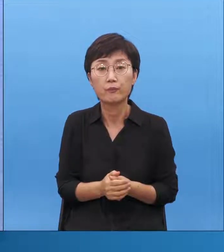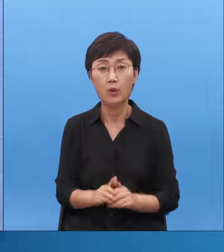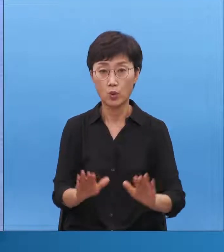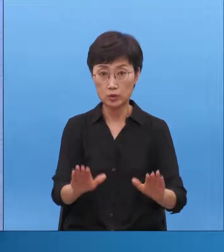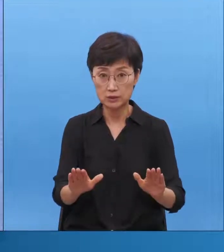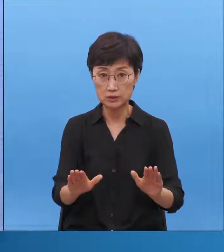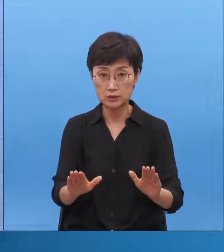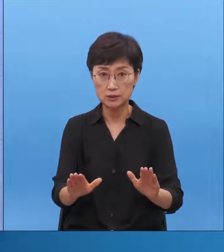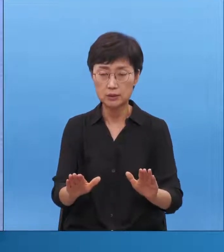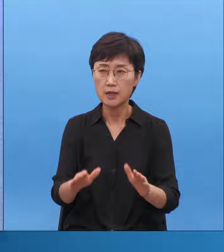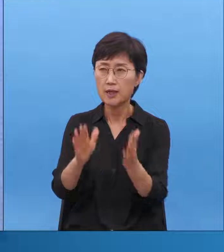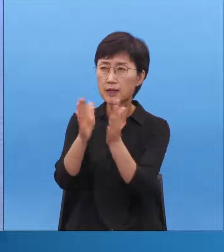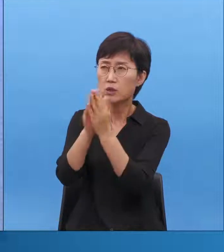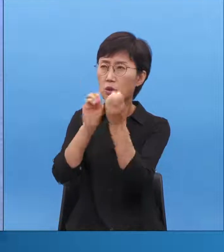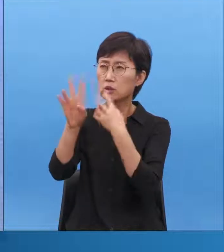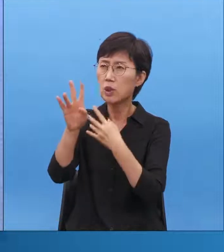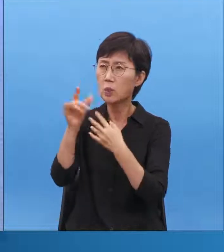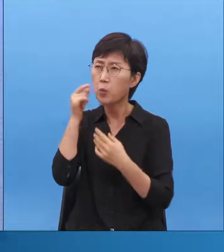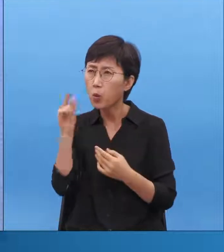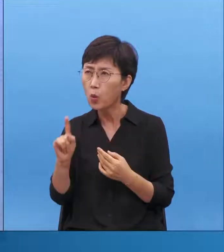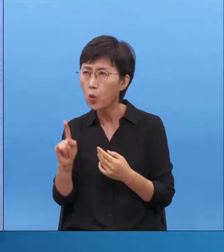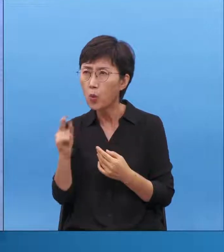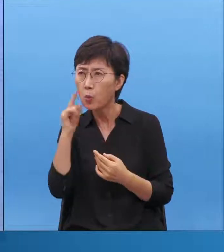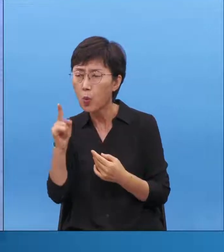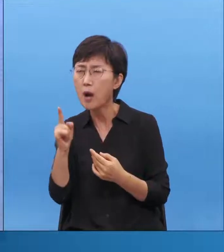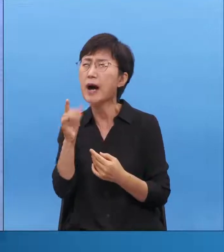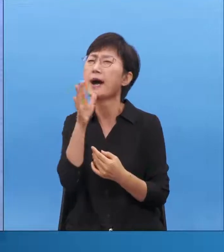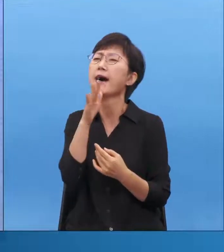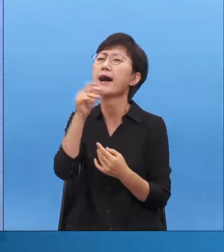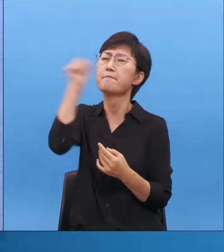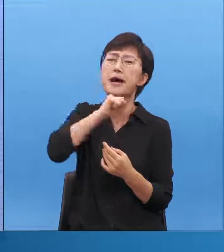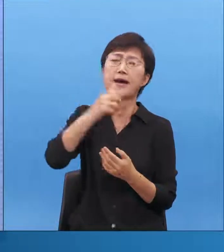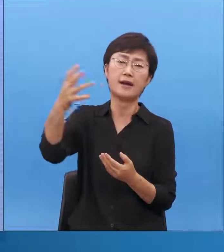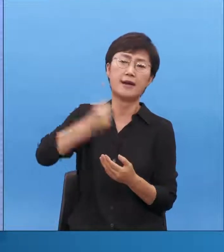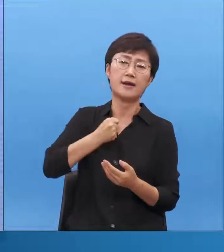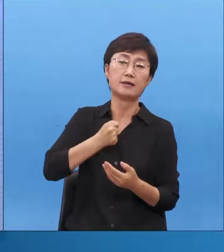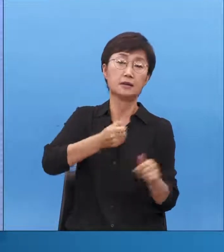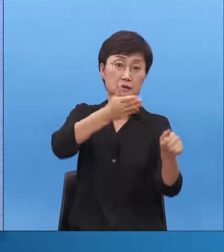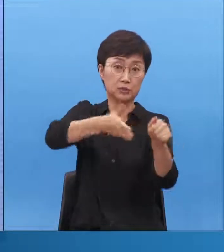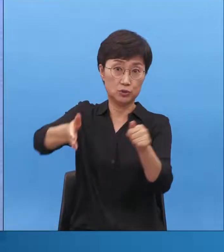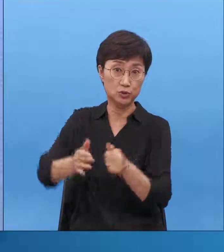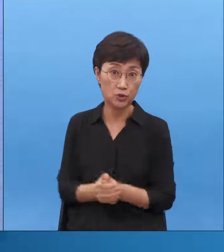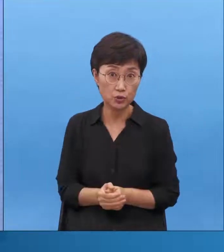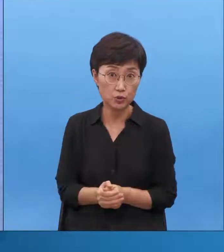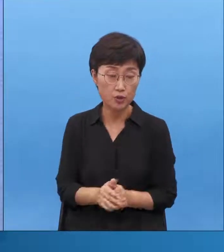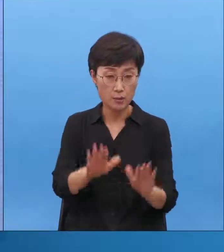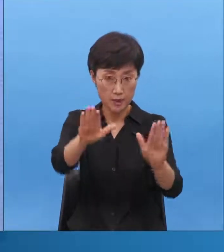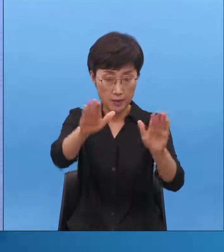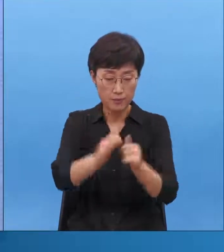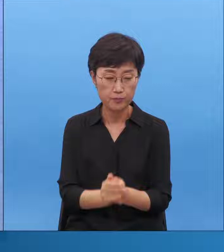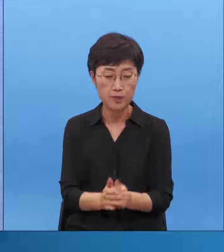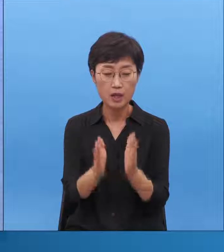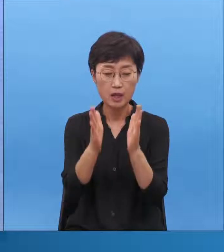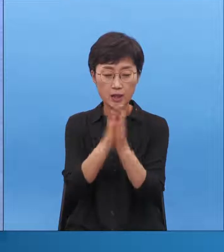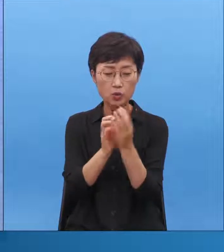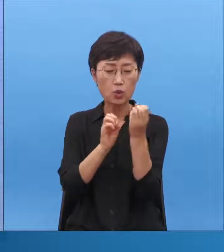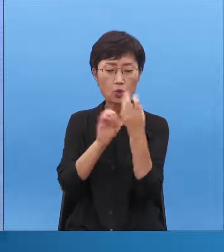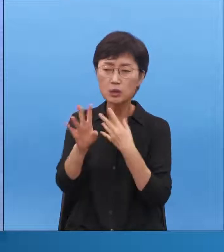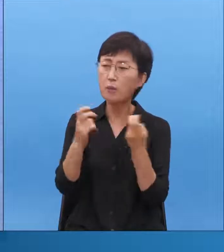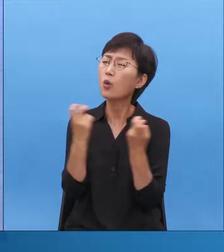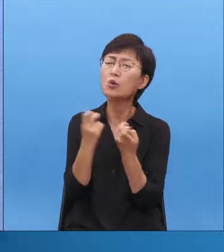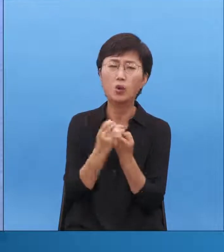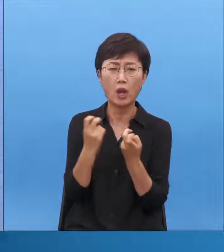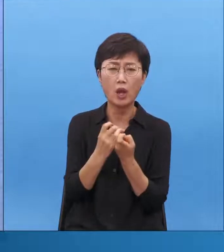그걸 꼭 answers. 찾으셔야 됩니다. And we have to discover 어떻게 that 하면 today. 응답받습니까? How can we receive answers? 극한 어려움 당했는데 내가 어떻게 응답받습니까? And even if I'm facing these